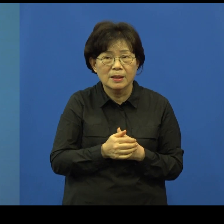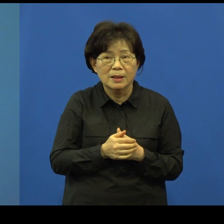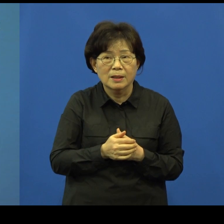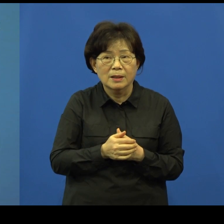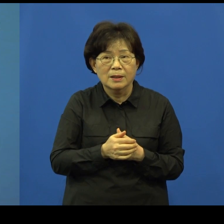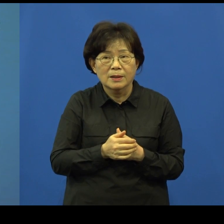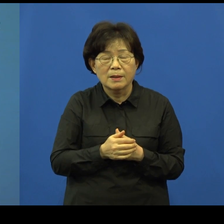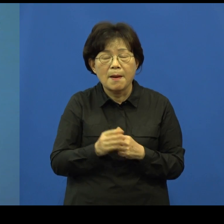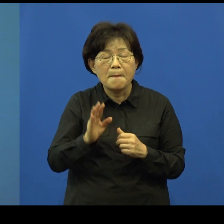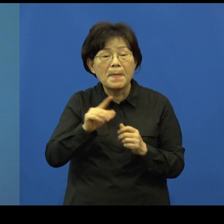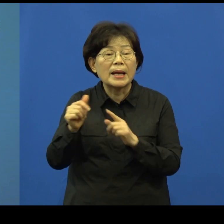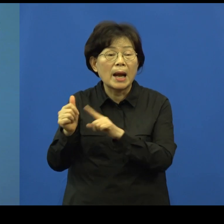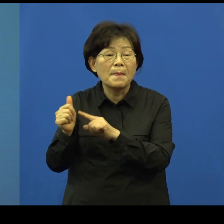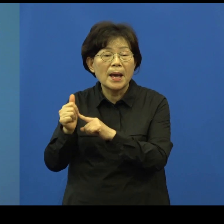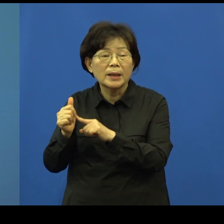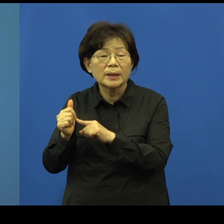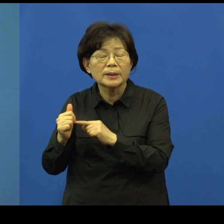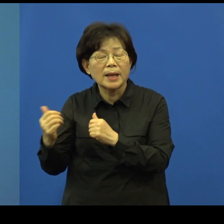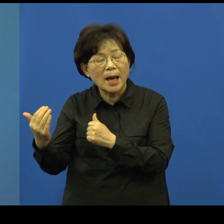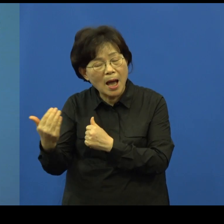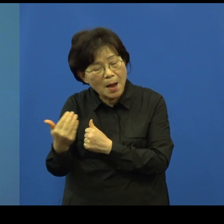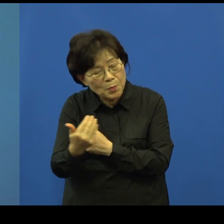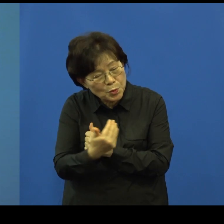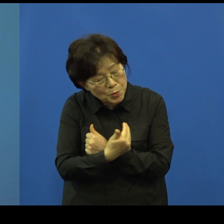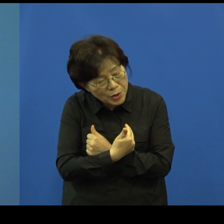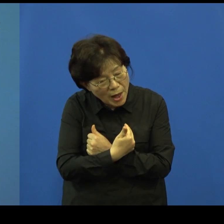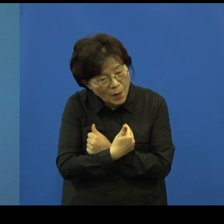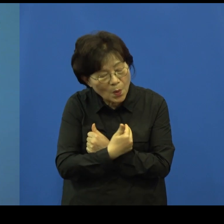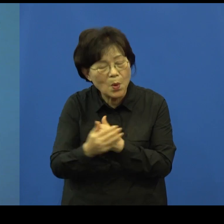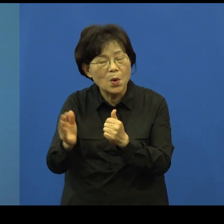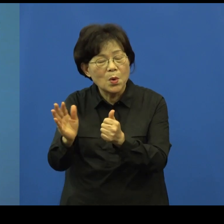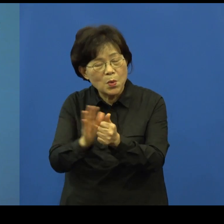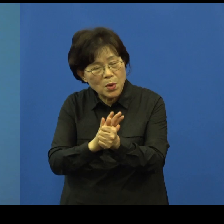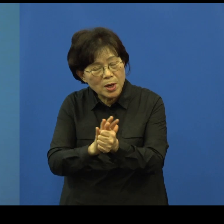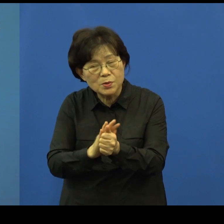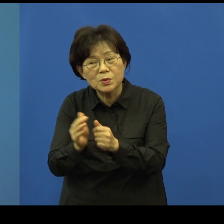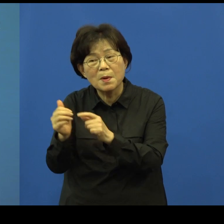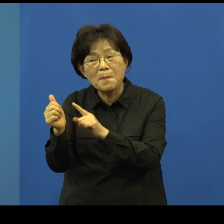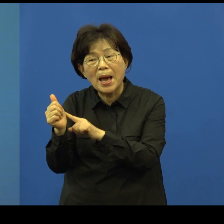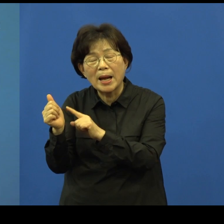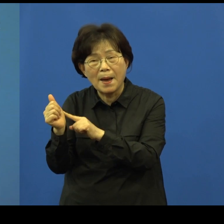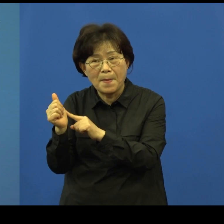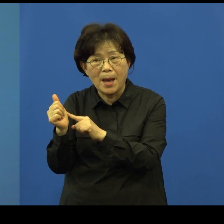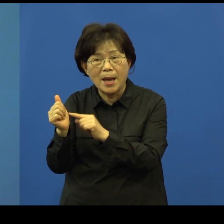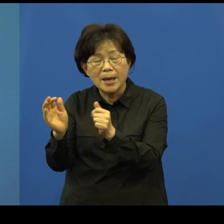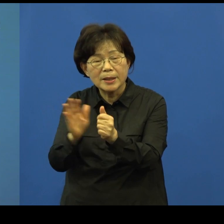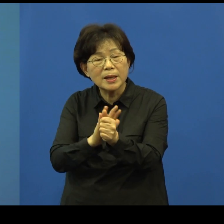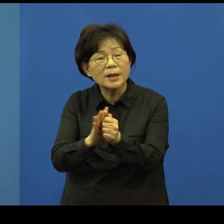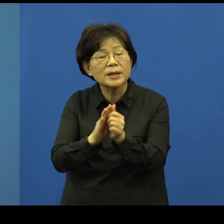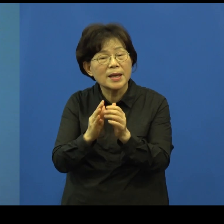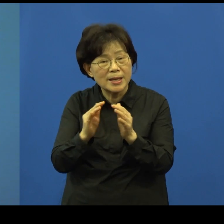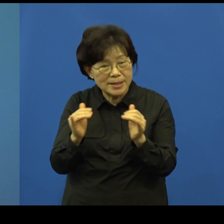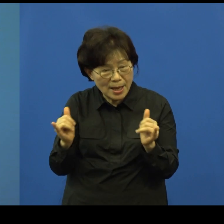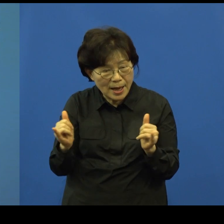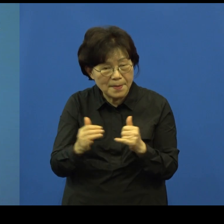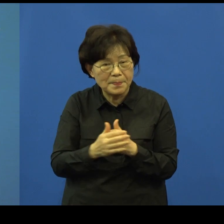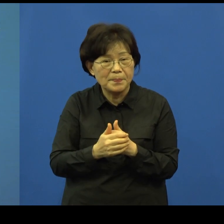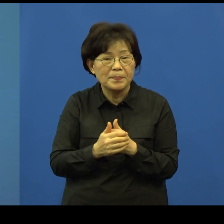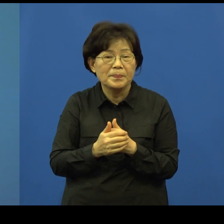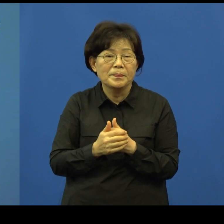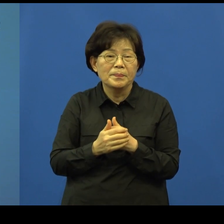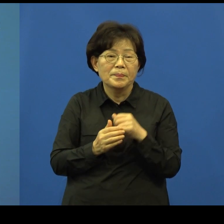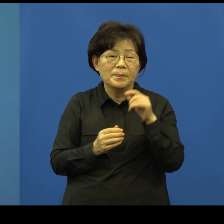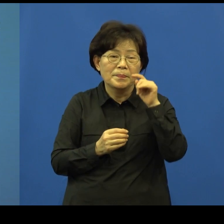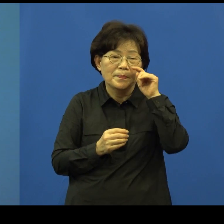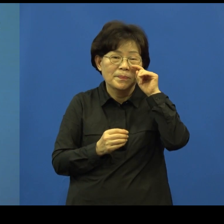다 품어내고 그를 뒤에서 다 막아준 게 바나바예요, 바나바. 격려의 사람. 그죠? 격려의